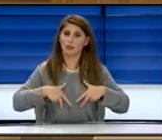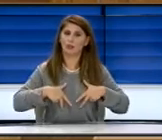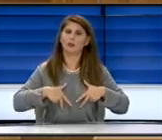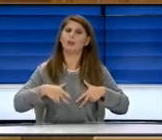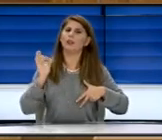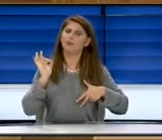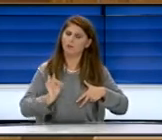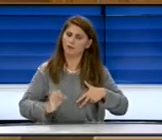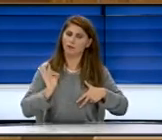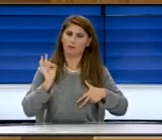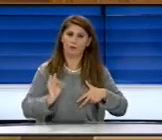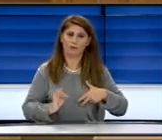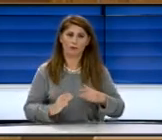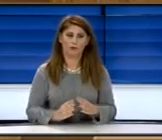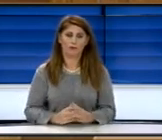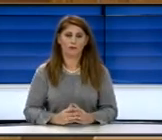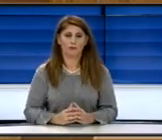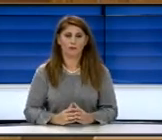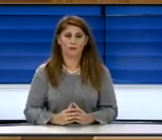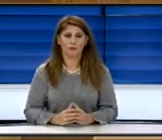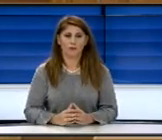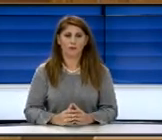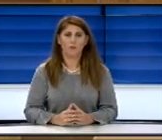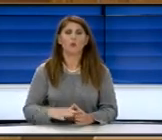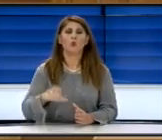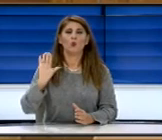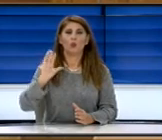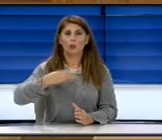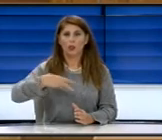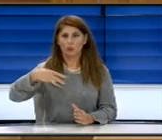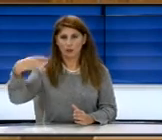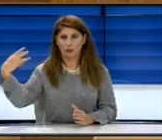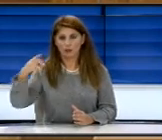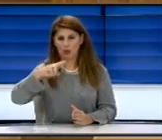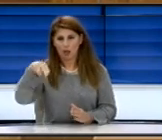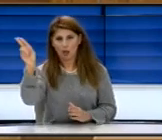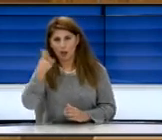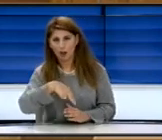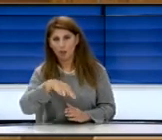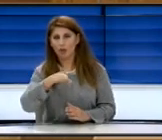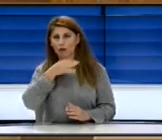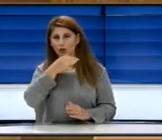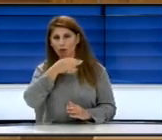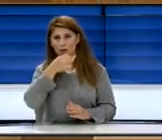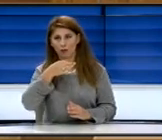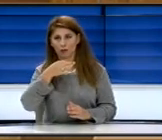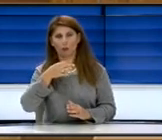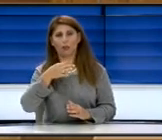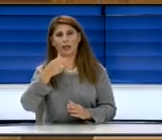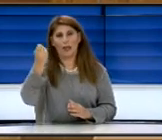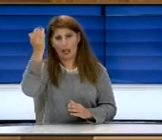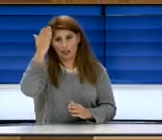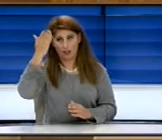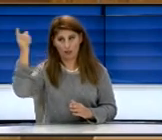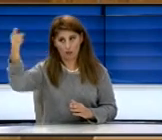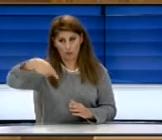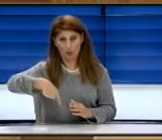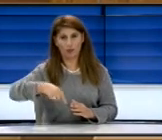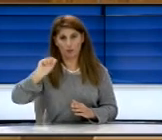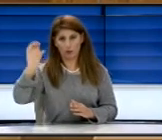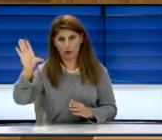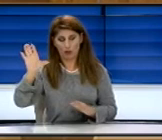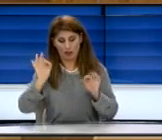λίγο εκεί. Ούτε ο ΣΥΡΙΖΑ απορρίπτει το αφήγημα περί εισαγόμενης ακρίβειας